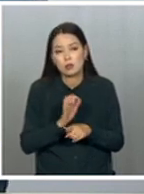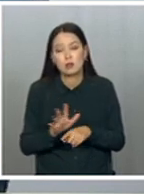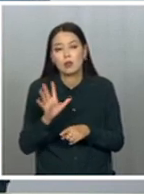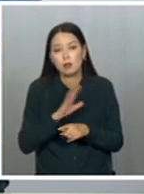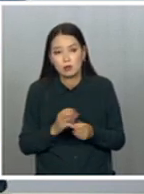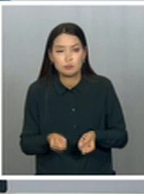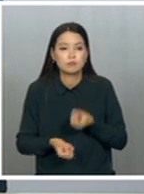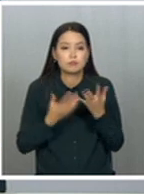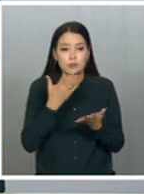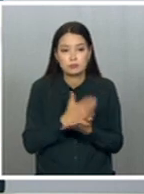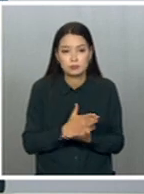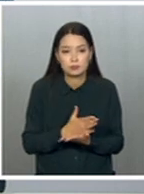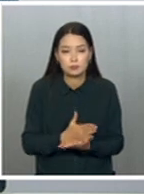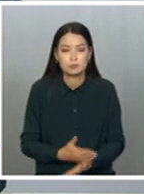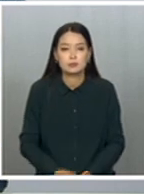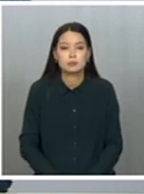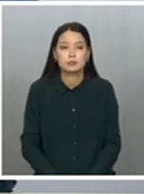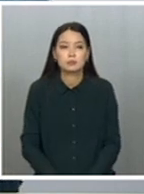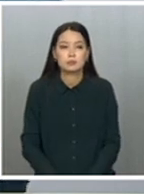бейімделеді.